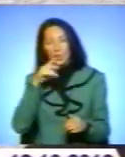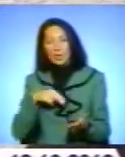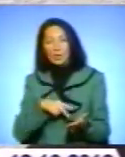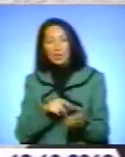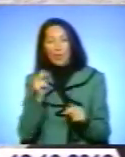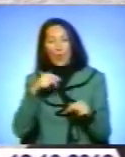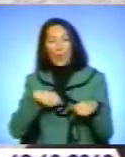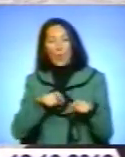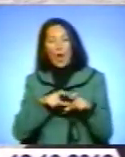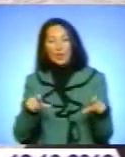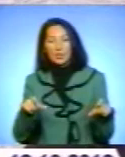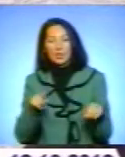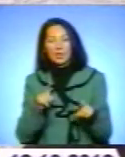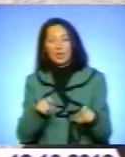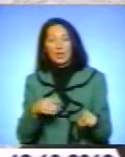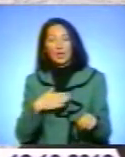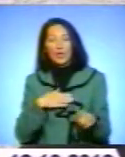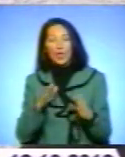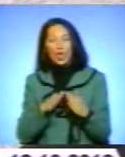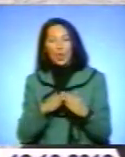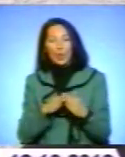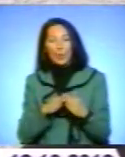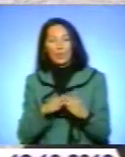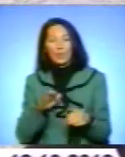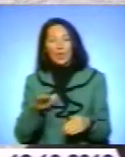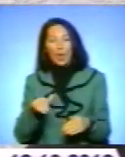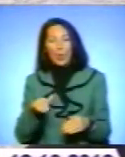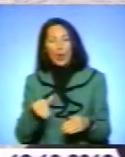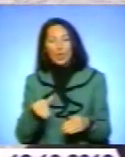Сиділи в мене вдома, вбивали. Далі.